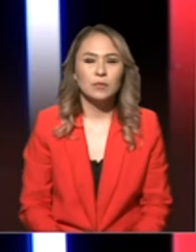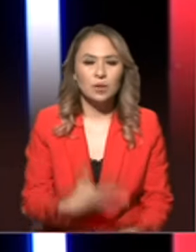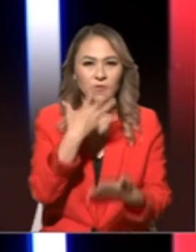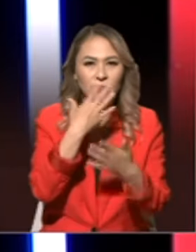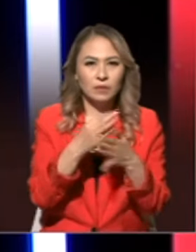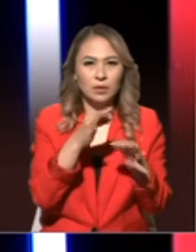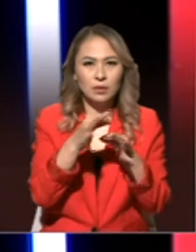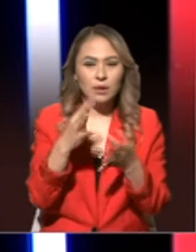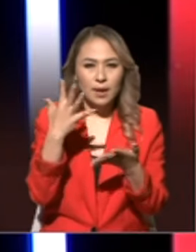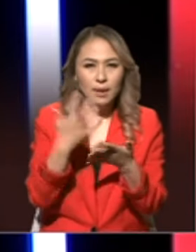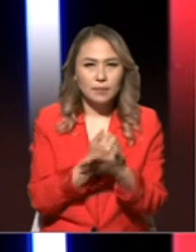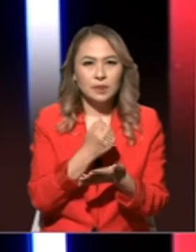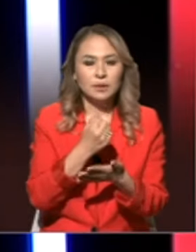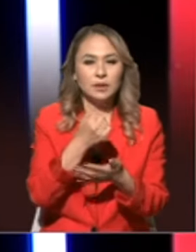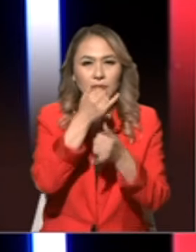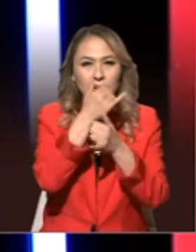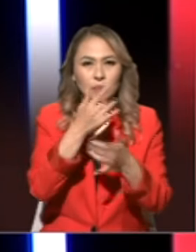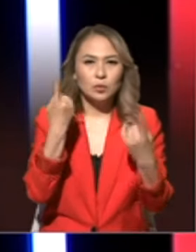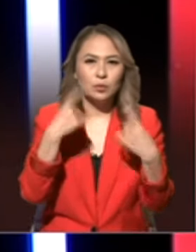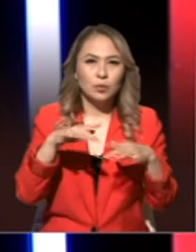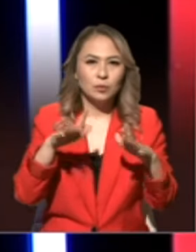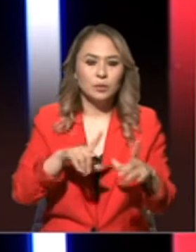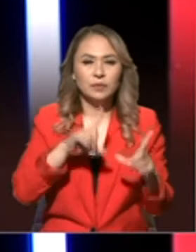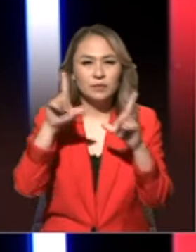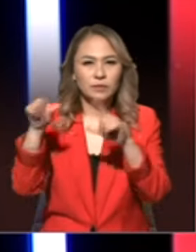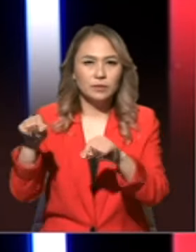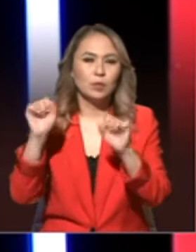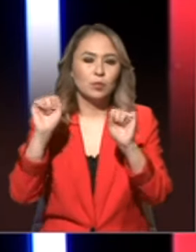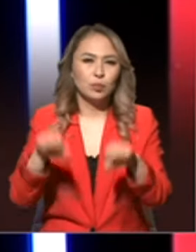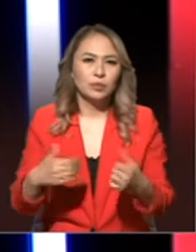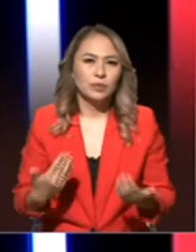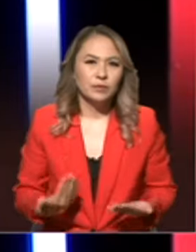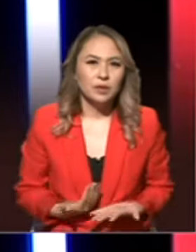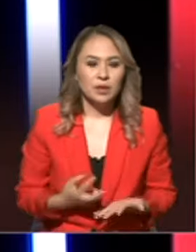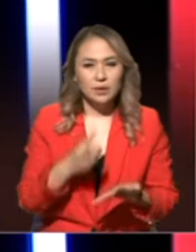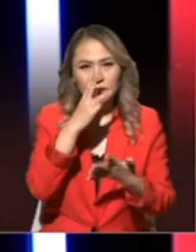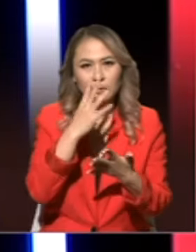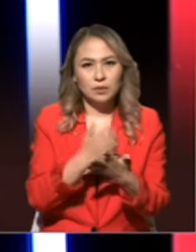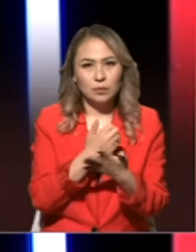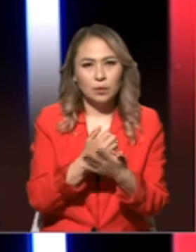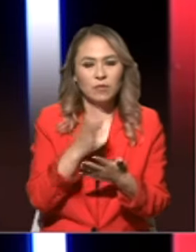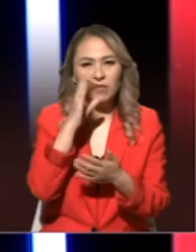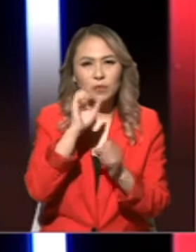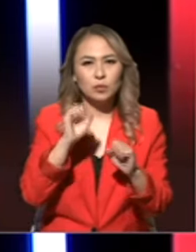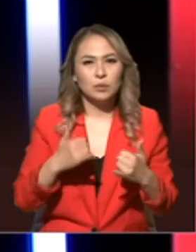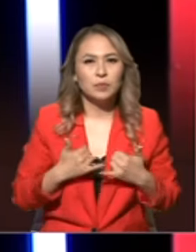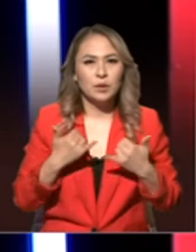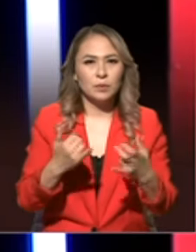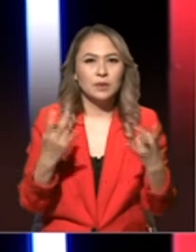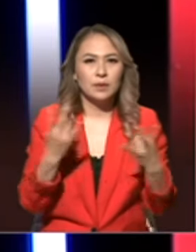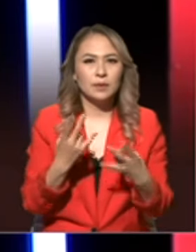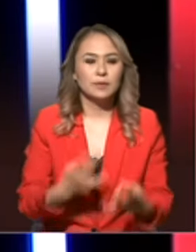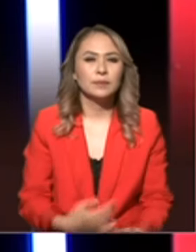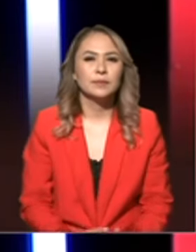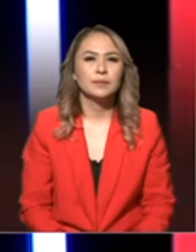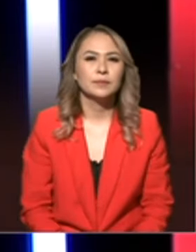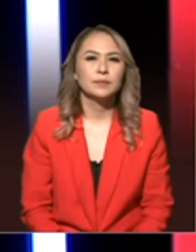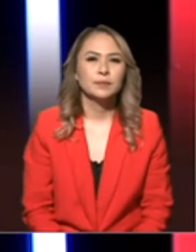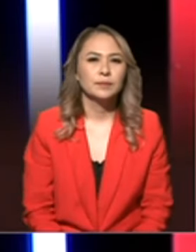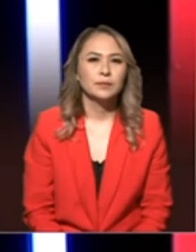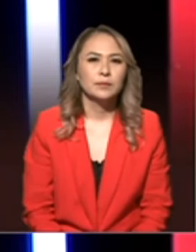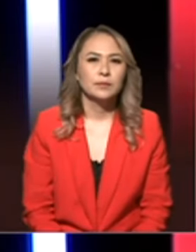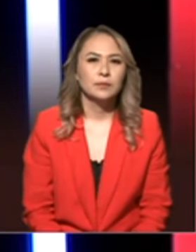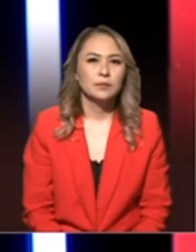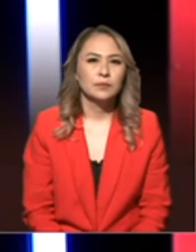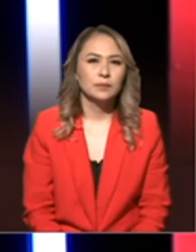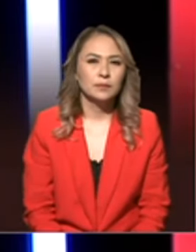аймақтарында несібесін тапқан таба алмаған азаматтарға басқа аймақта жаңағы берекесін табуға мүмкіндік беруіміз керек деп ойлаймын. Эфир тізгінін ұстаған